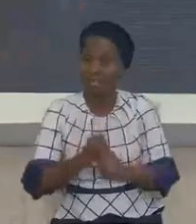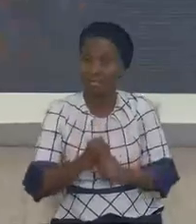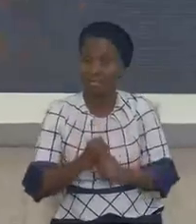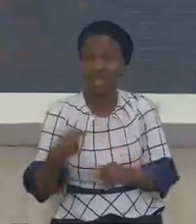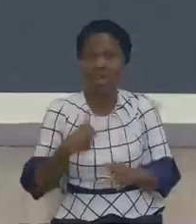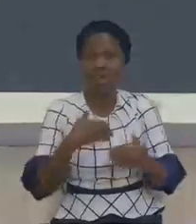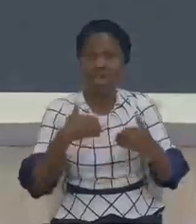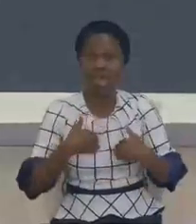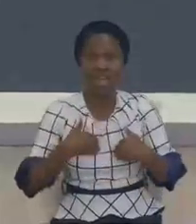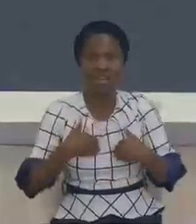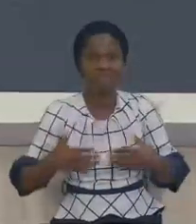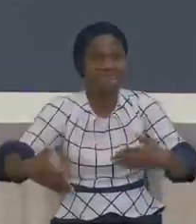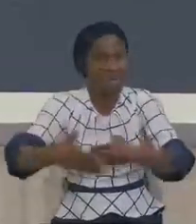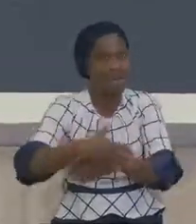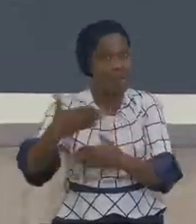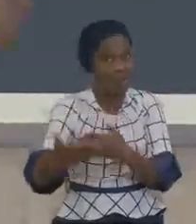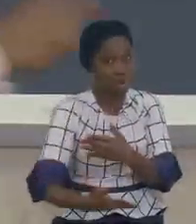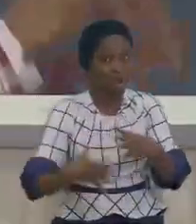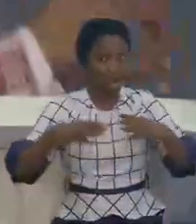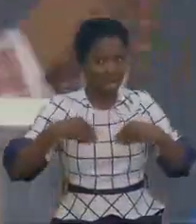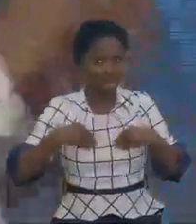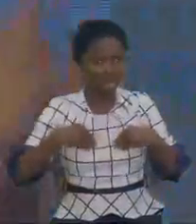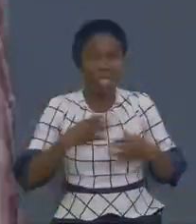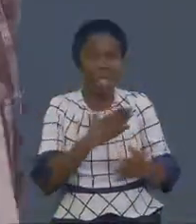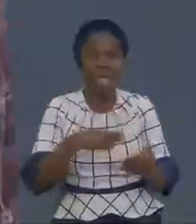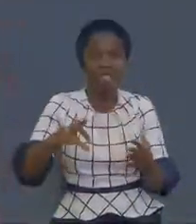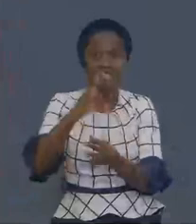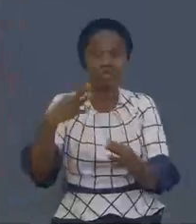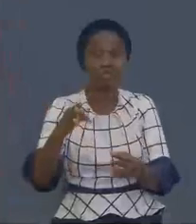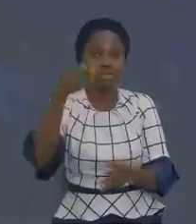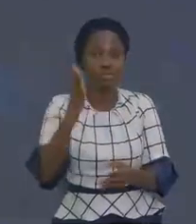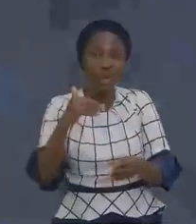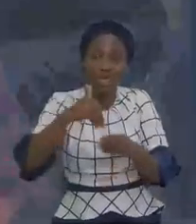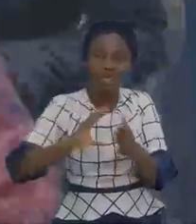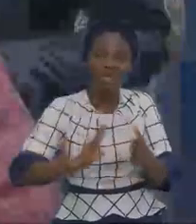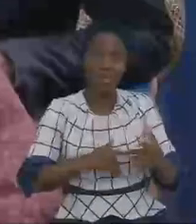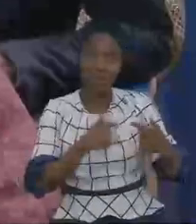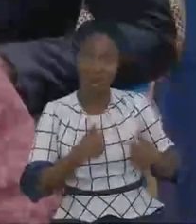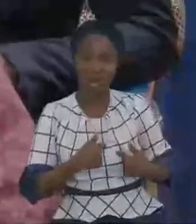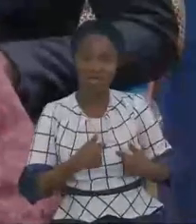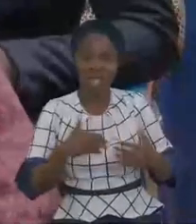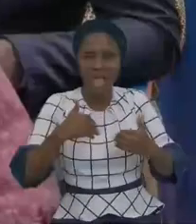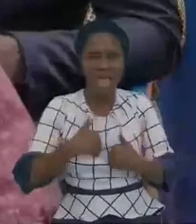de Dieu, dans notre cœur, rend témoignage que nous sommes enfants de Dieu.